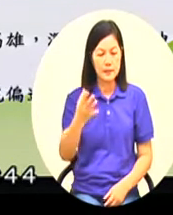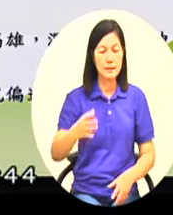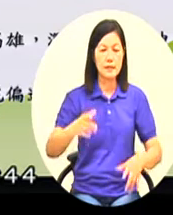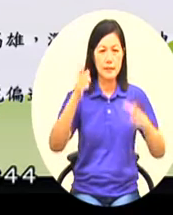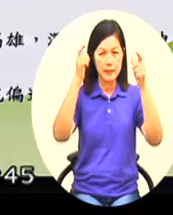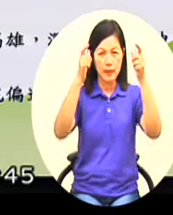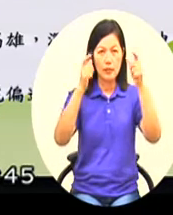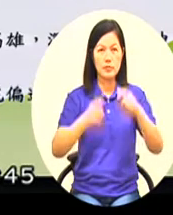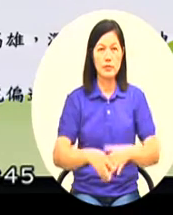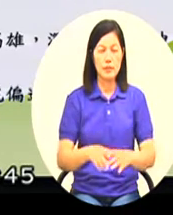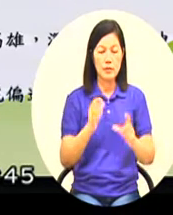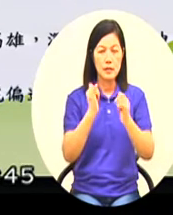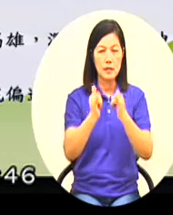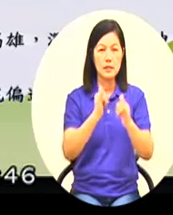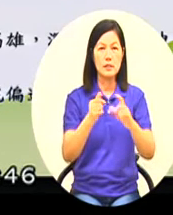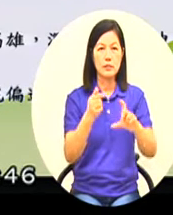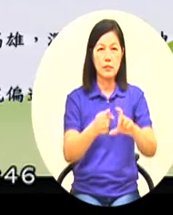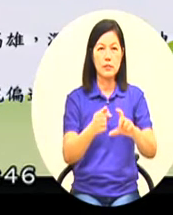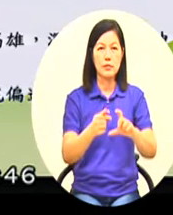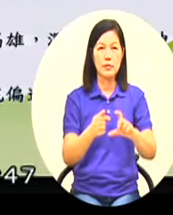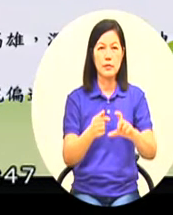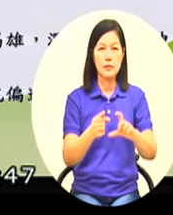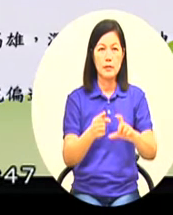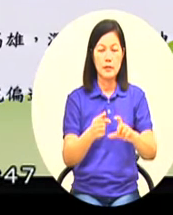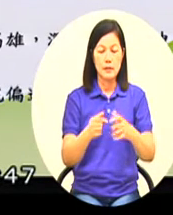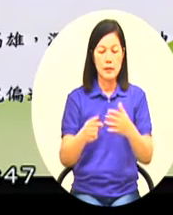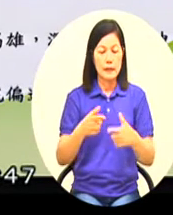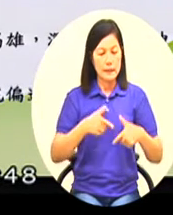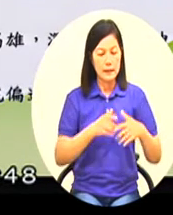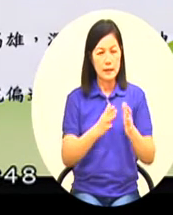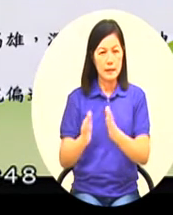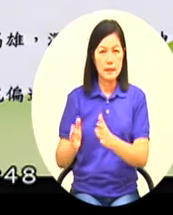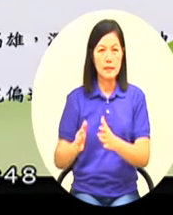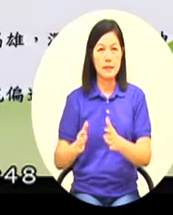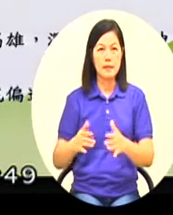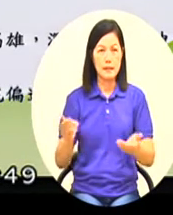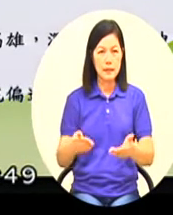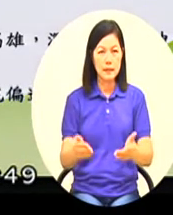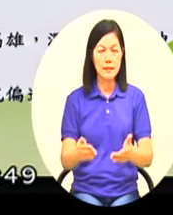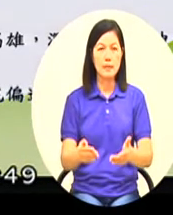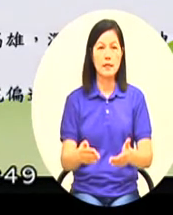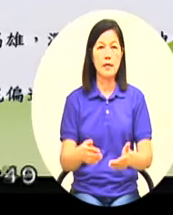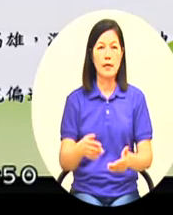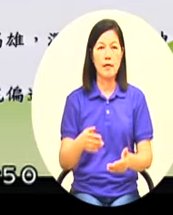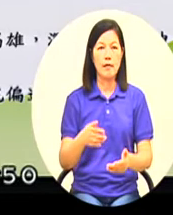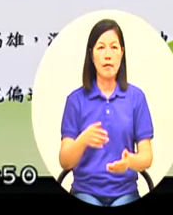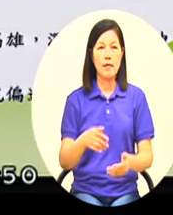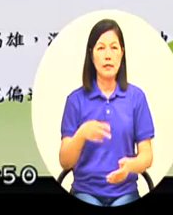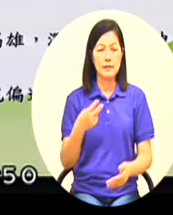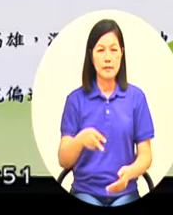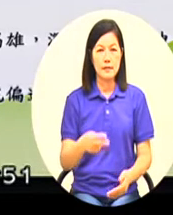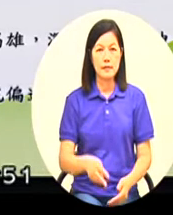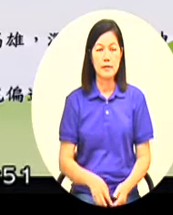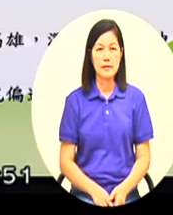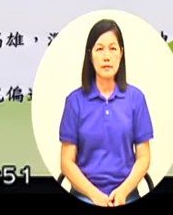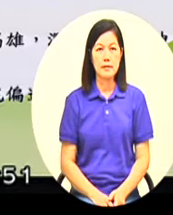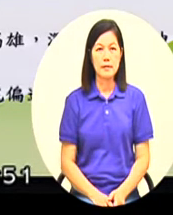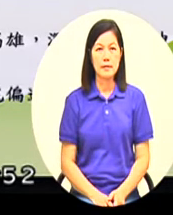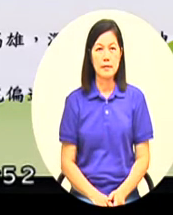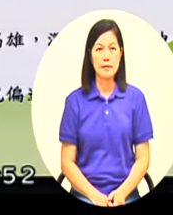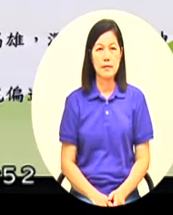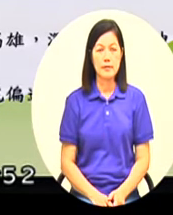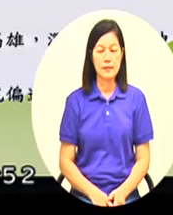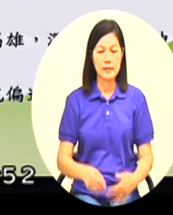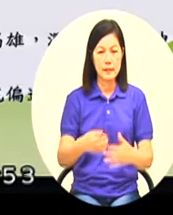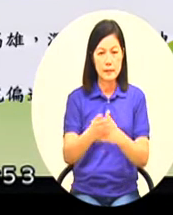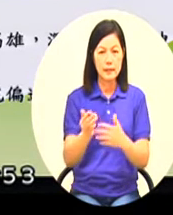们社区精神医疗照护等心理卫生工作的共照网，那另外是落实我们城乡的一个